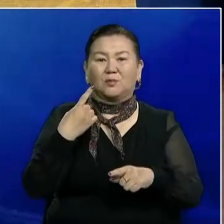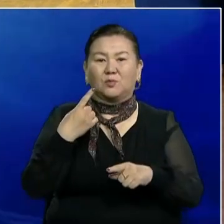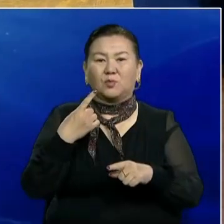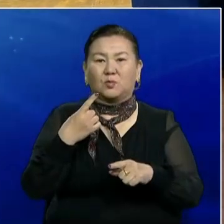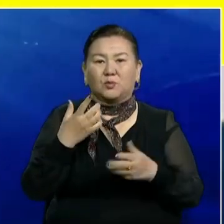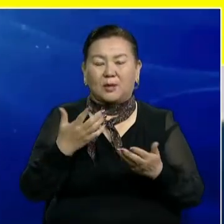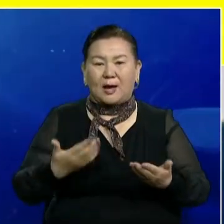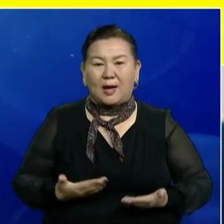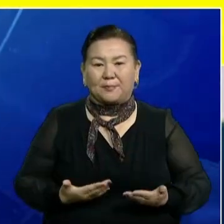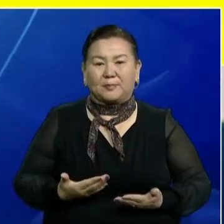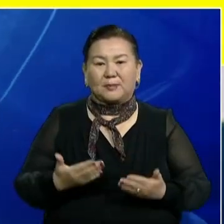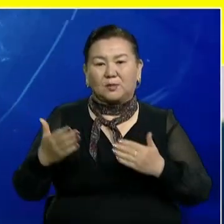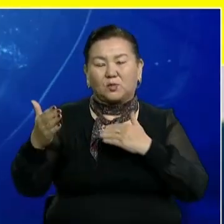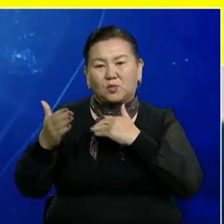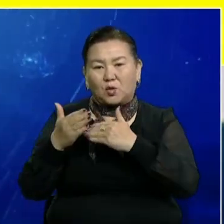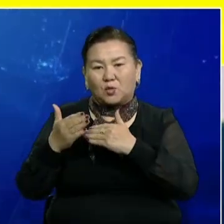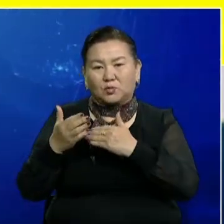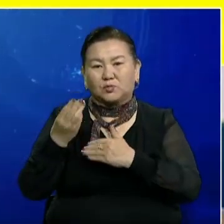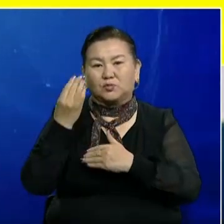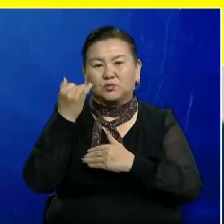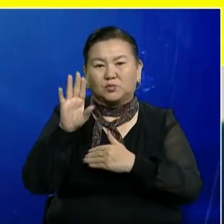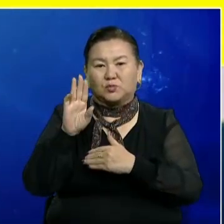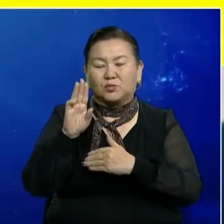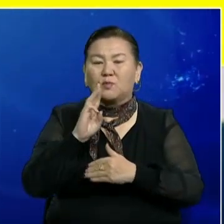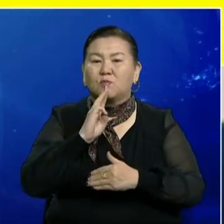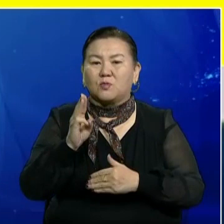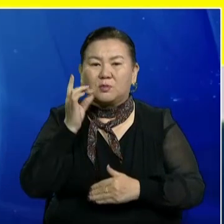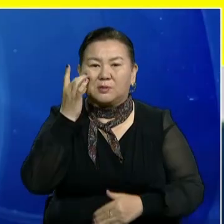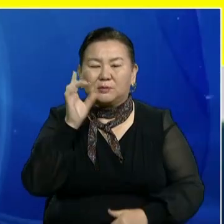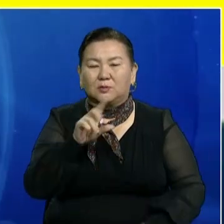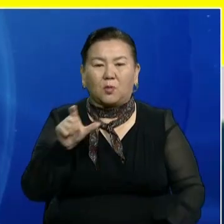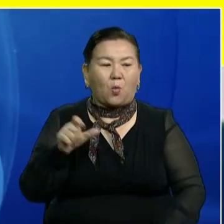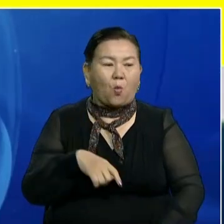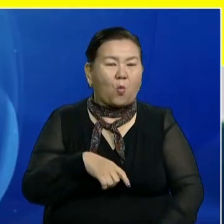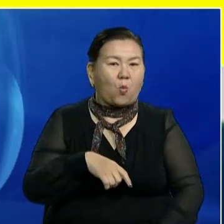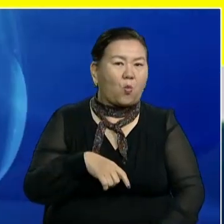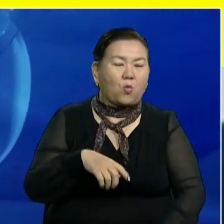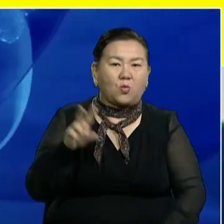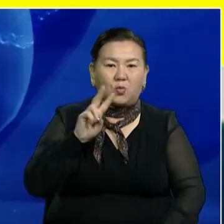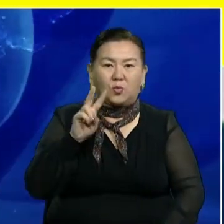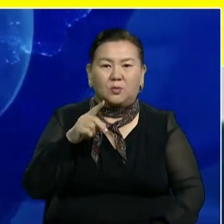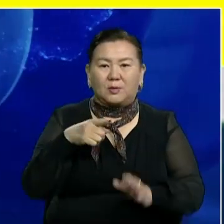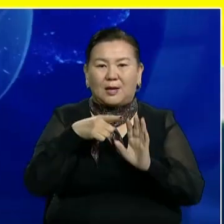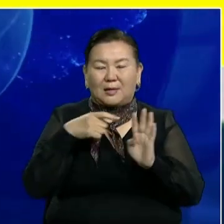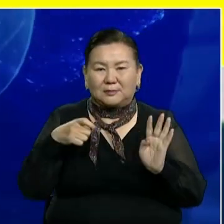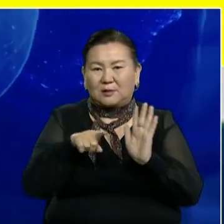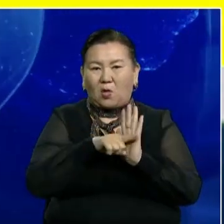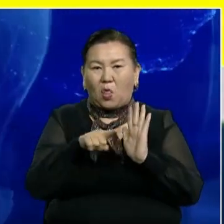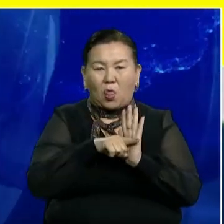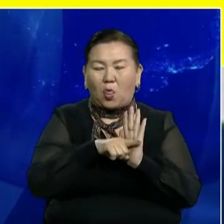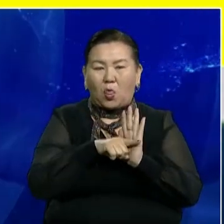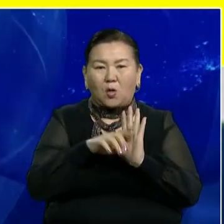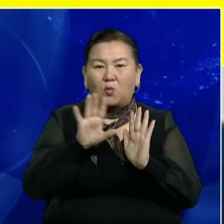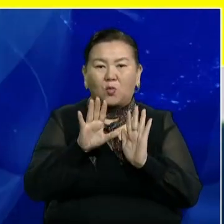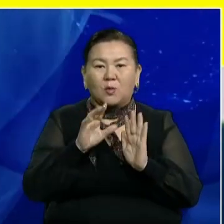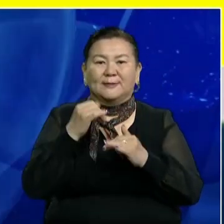одоо амьдралд ойр талаас нь одддаг шууд ингэдэг хүүд угаасаа л үгүй гэдэг сэтгэлийг халтсан. За тэр хүмүүс ч цаана асуудалтай тий. Бид нар энэ